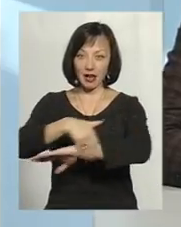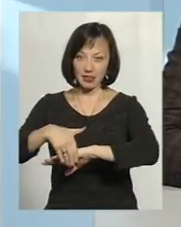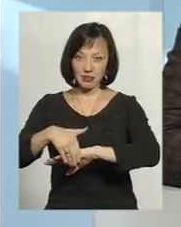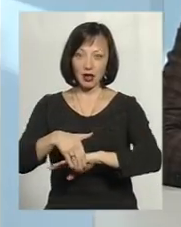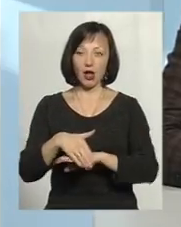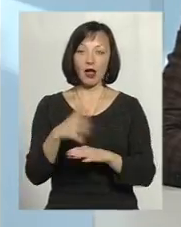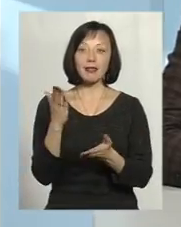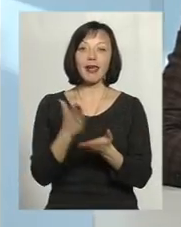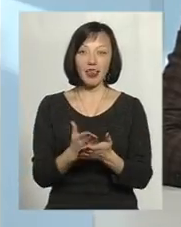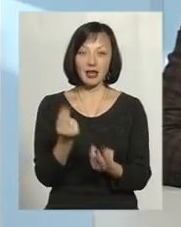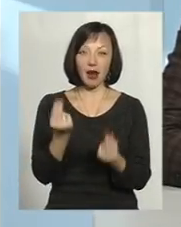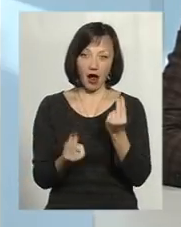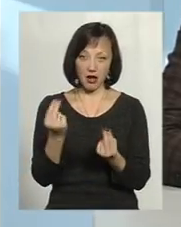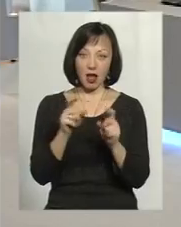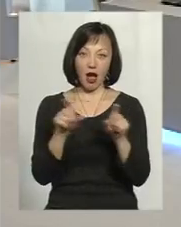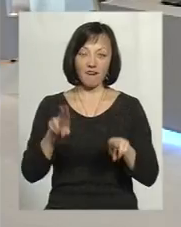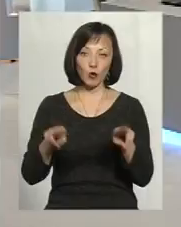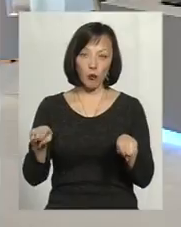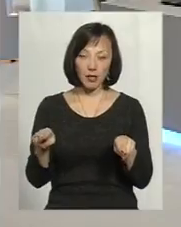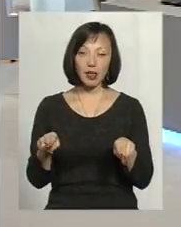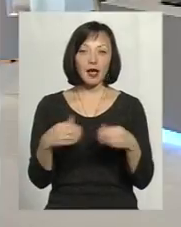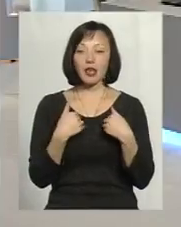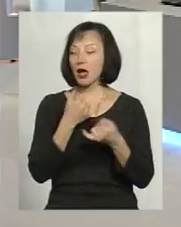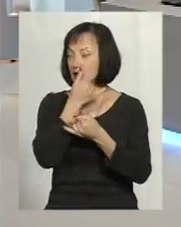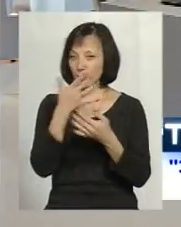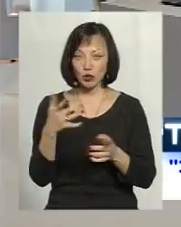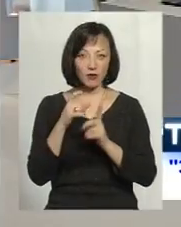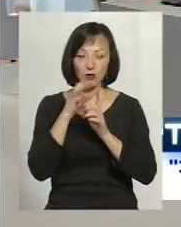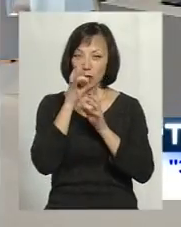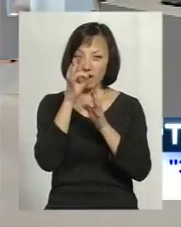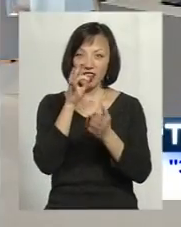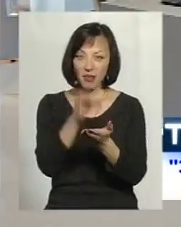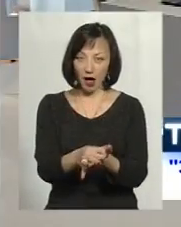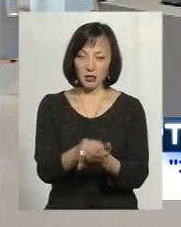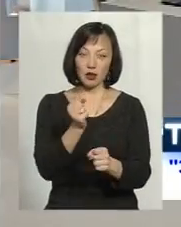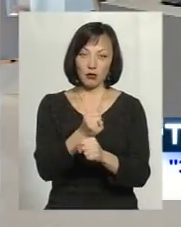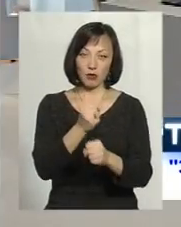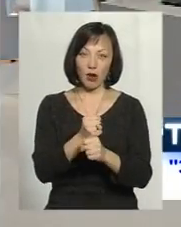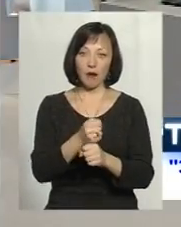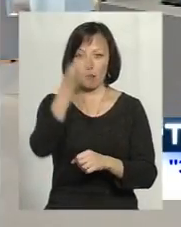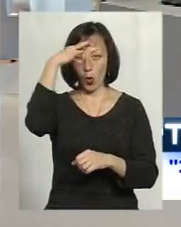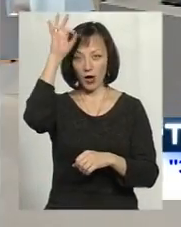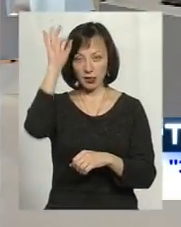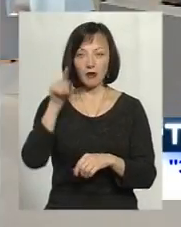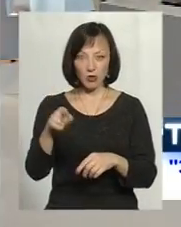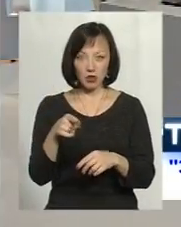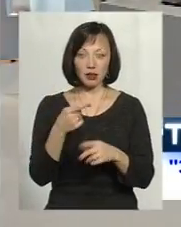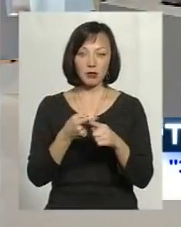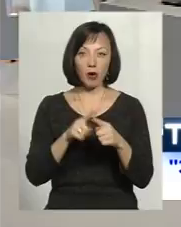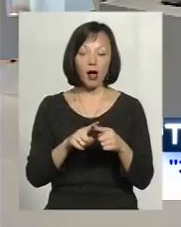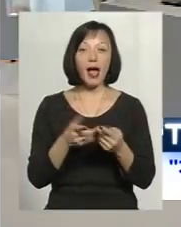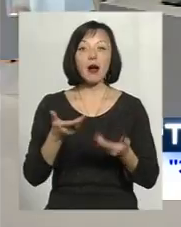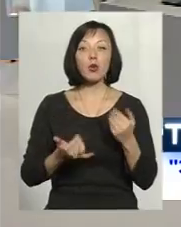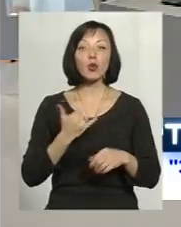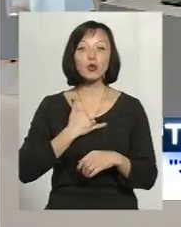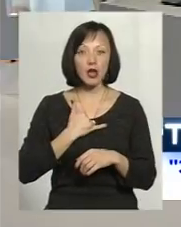де розміщуються гральні автомати. Я не можу відповідати за результат роботи правоохоронних органів. Ну, вони якби вас нас, принаймні повідомили